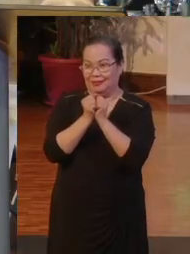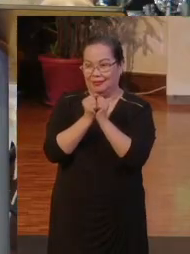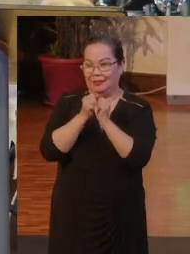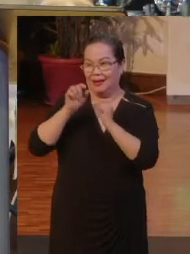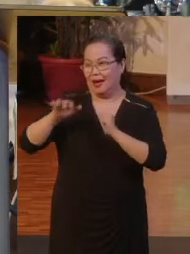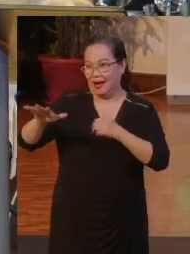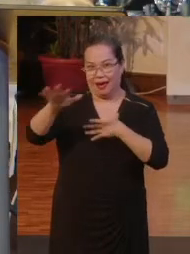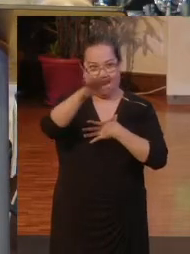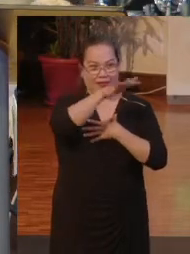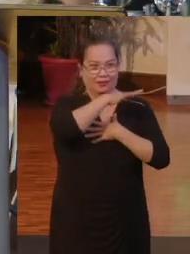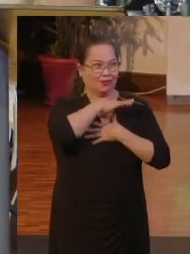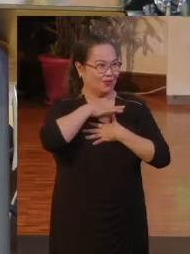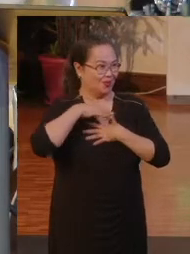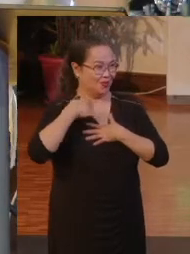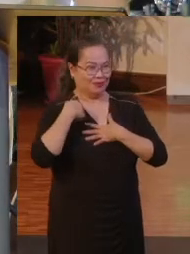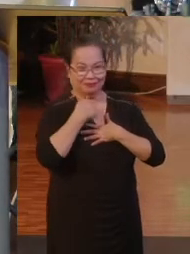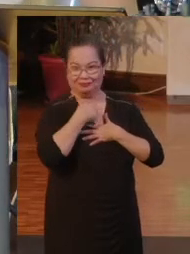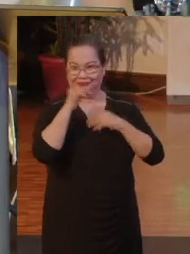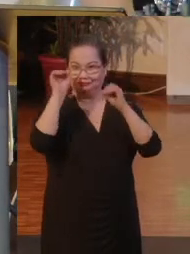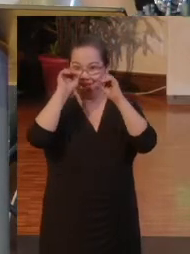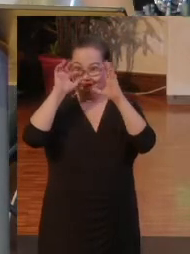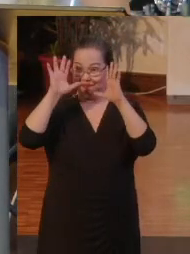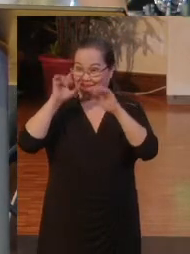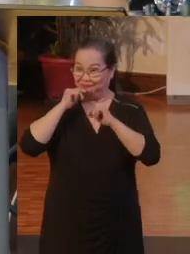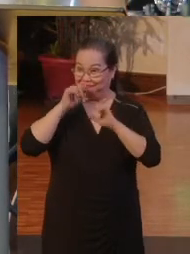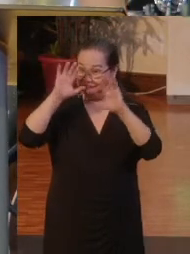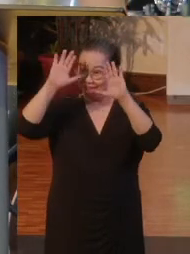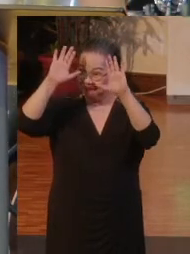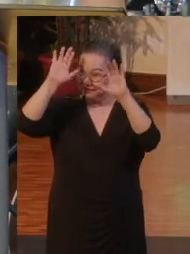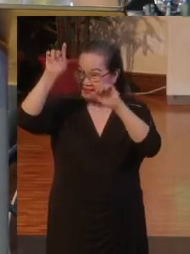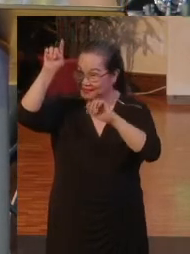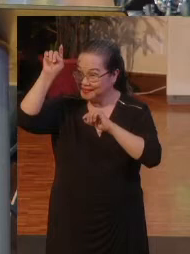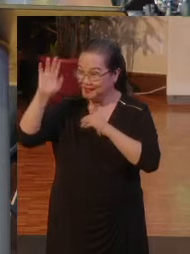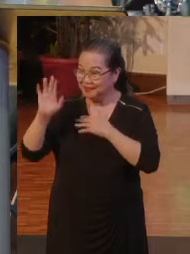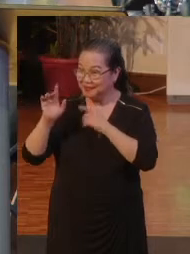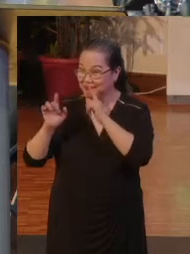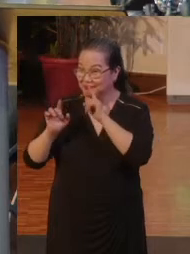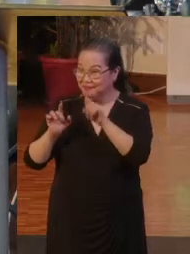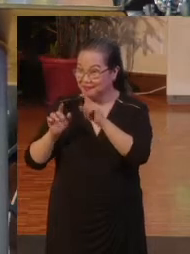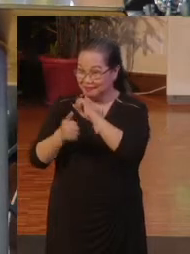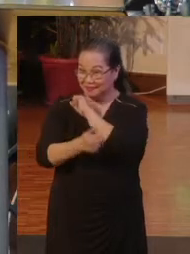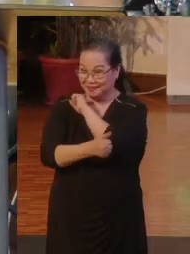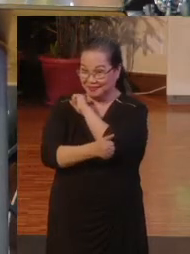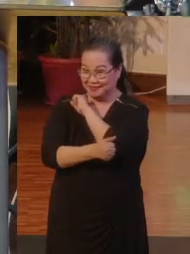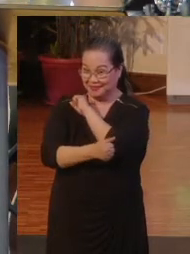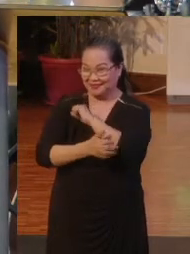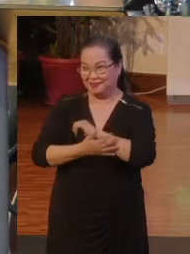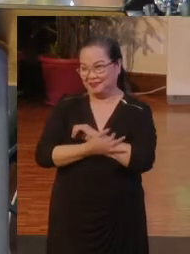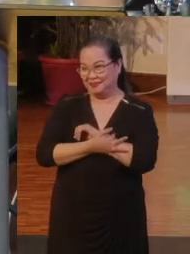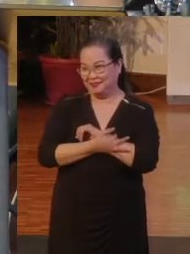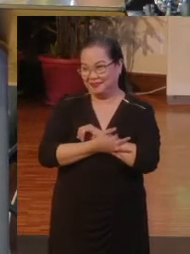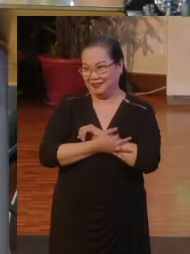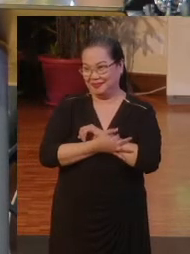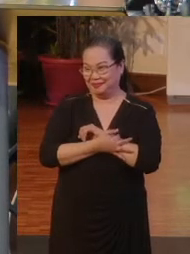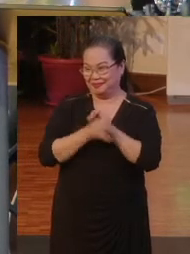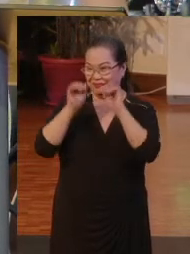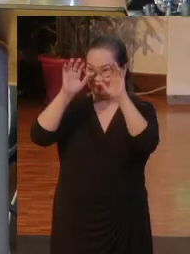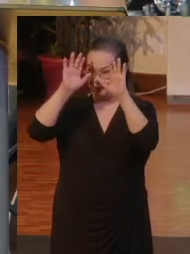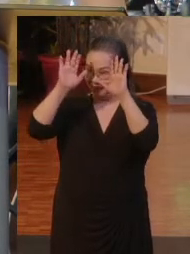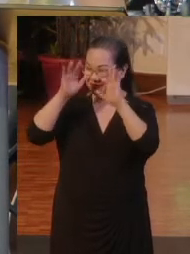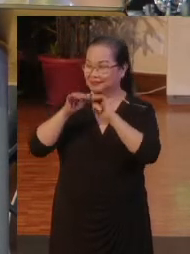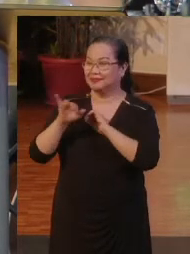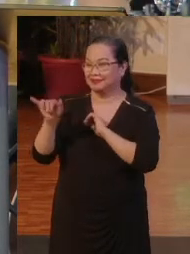tayong lahat. Kamangha-mangha ang kanyang pagpili kay Abraham. Kamangha-mangha gayon